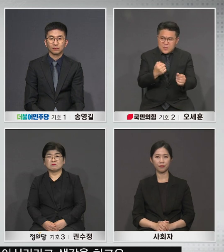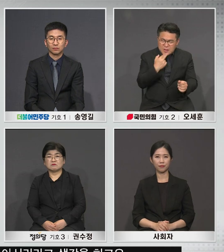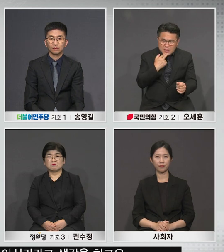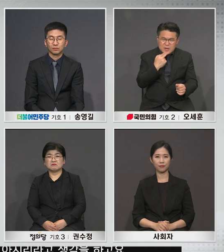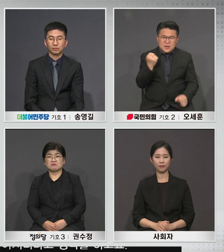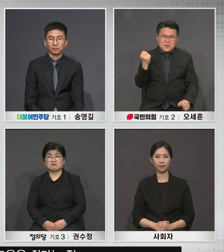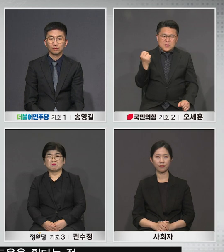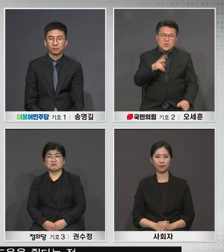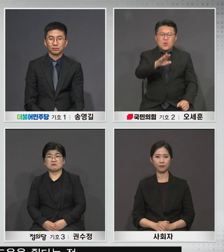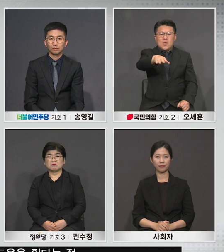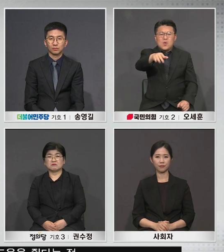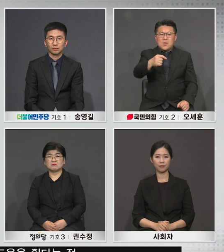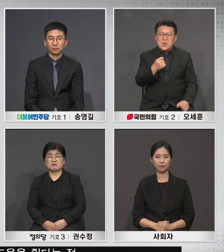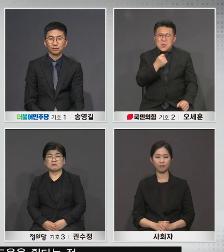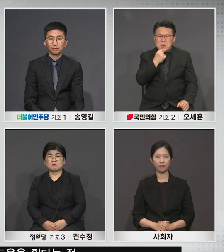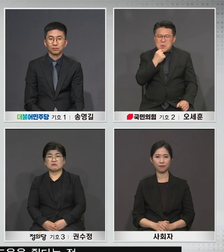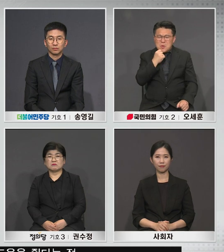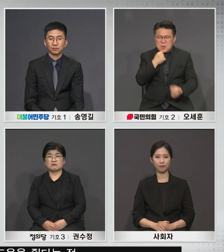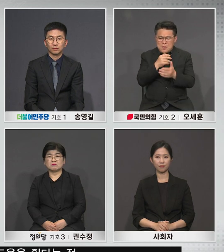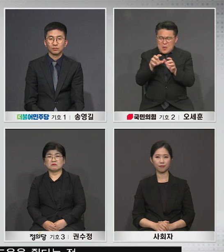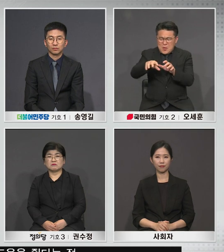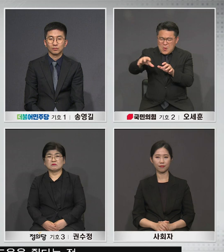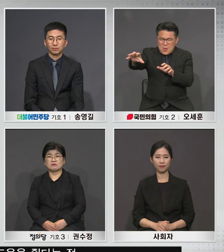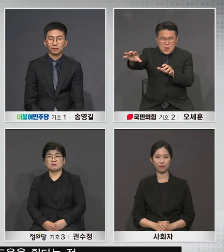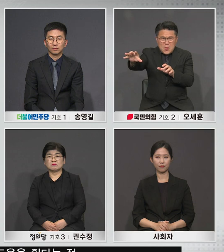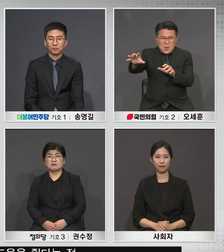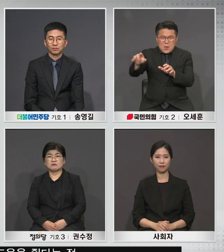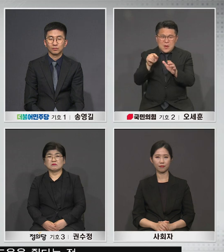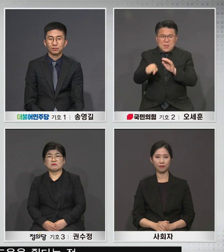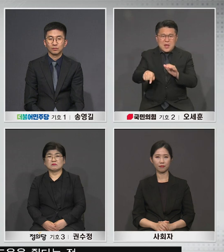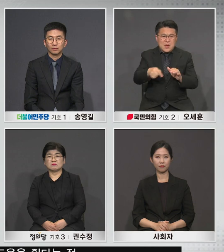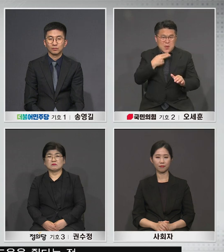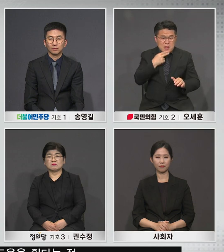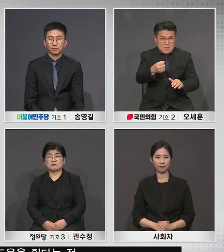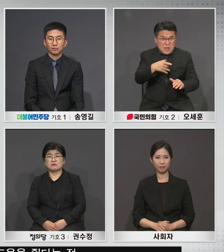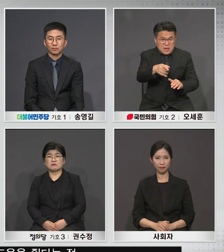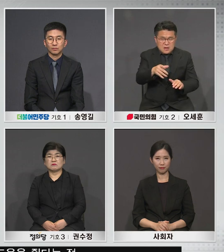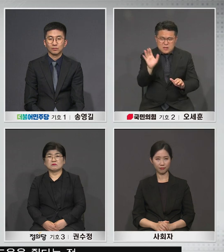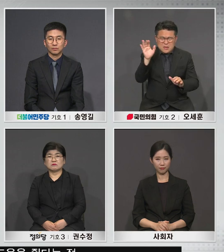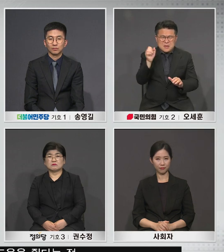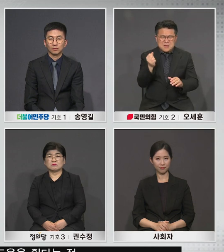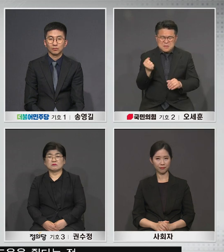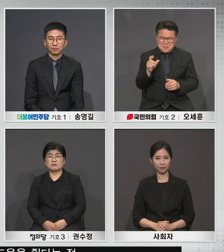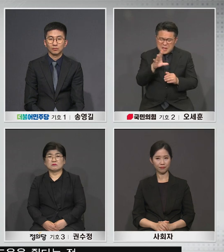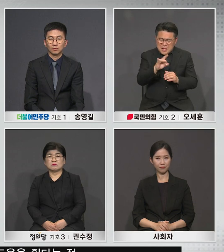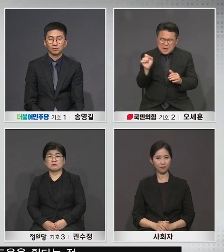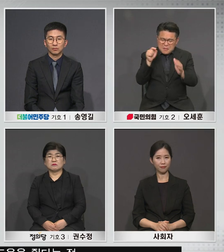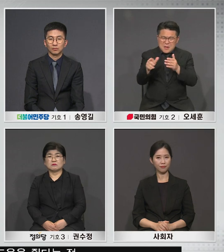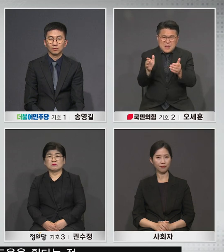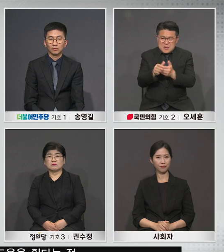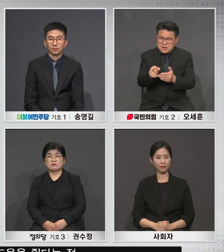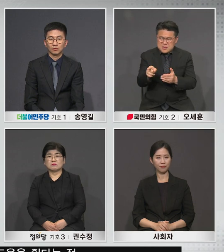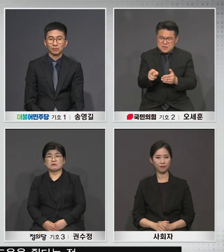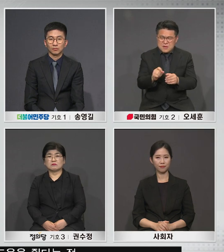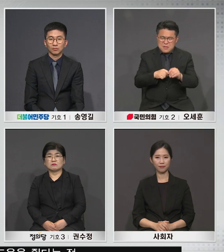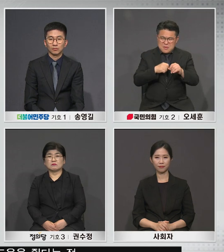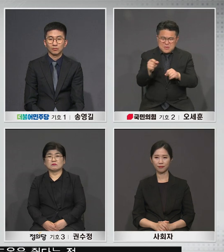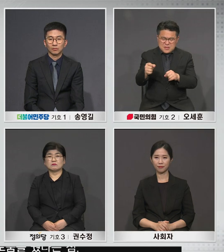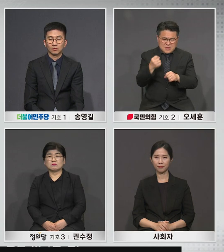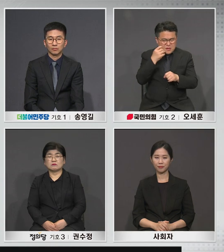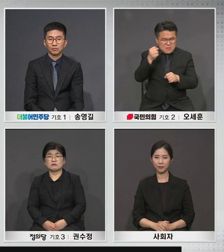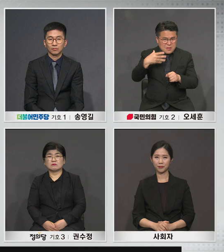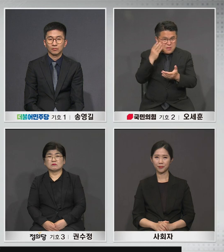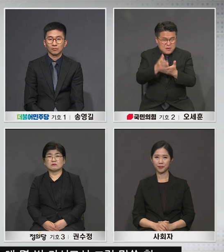쪽방촌 안 갔다 그러시는데 몇 번 가시고서 그런 말씀을 함부로 하시는 거 아닙니다. 아마 모르긴 몰라도 송영길 후보보다는 제가 훨씬 더 자주 갔을 거고요.